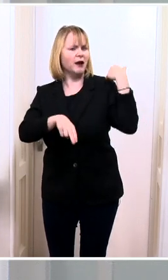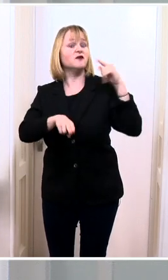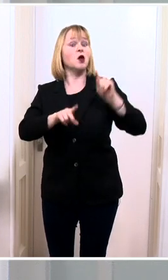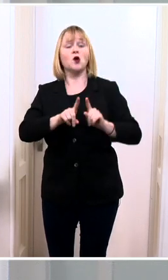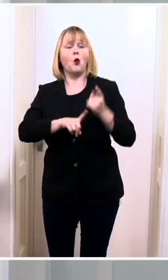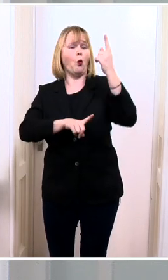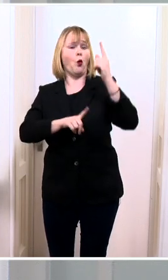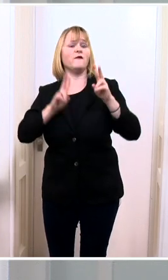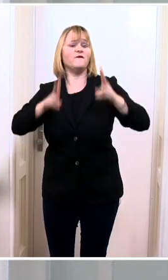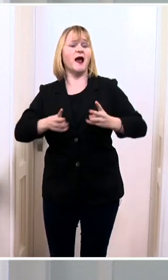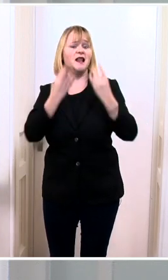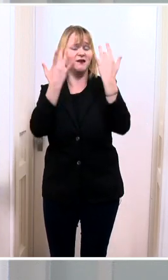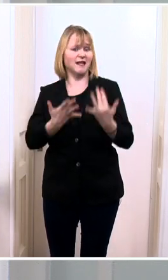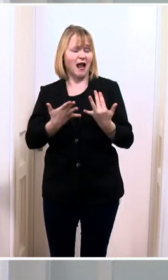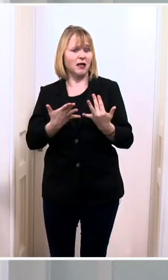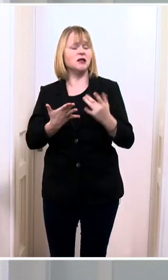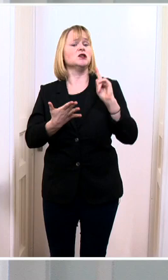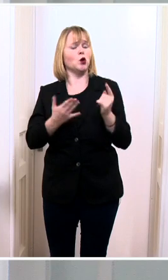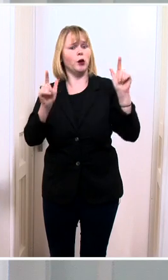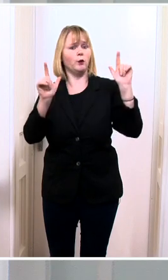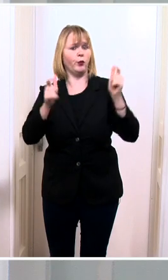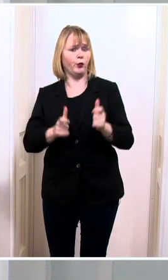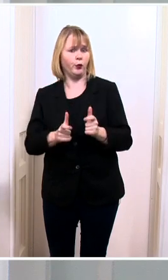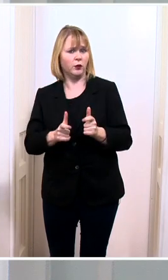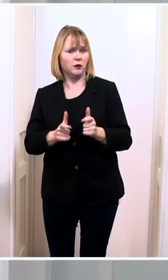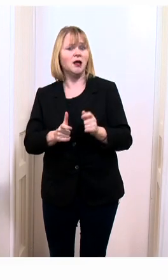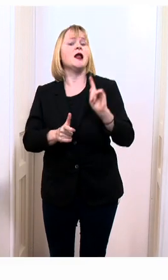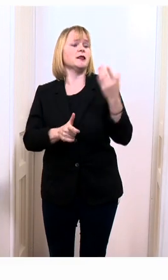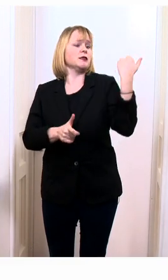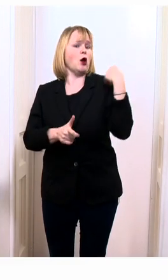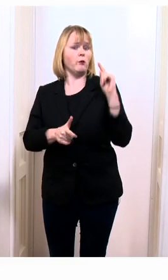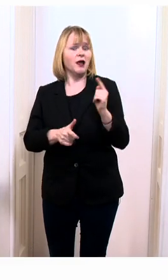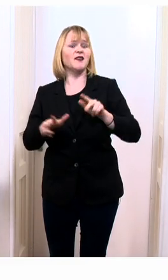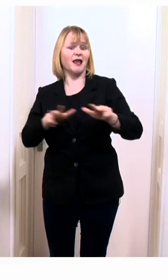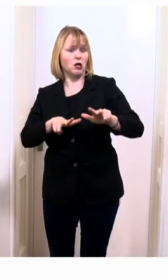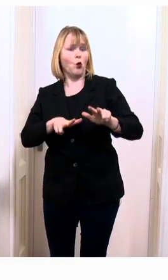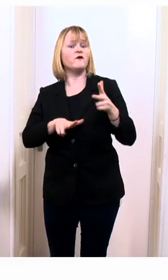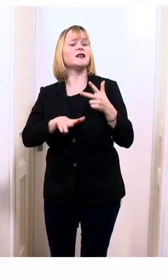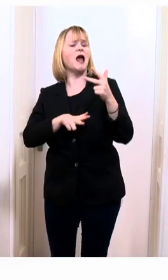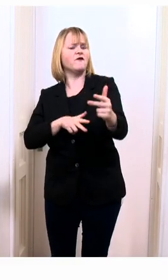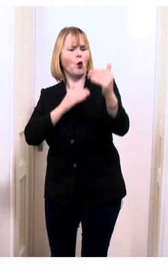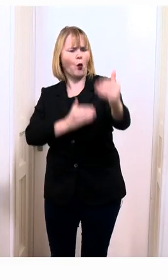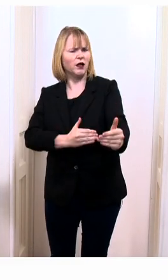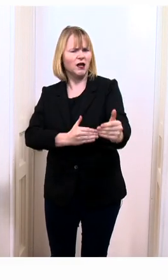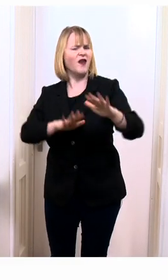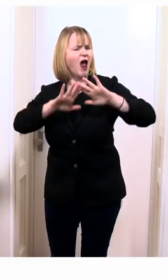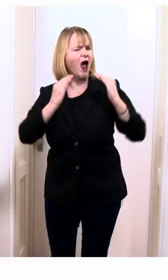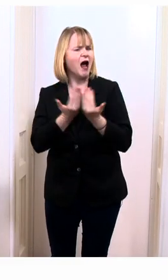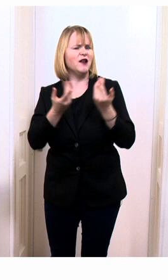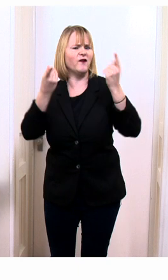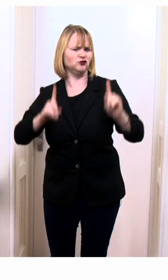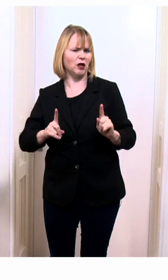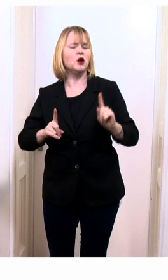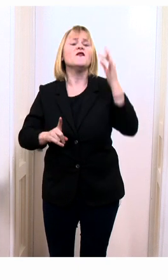reduzieren. Deshalb hat die Regierung für vorerst 3 Wochen sämtliche Veranstaltungen mit Ausnahme von